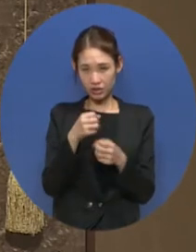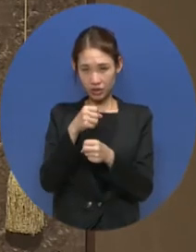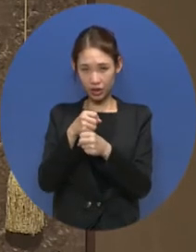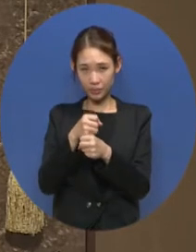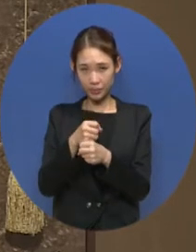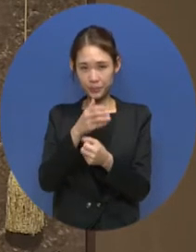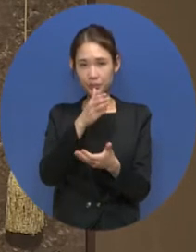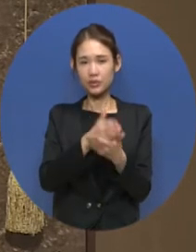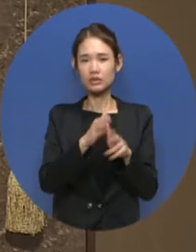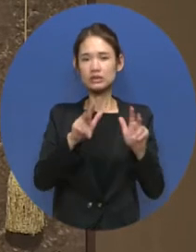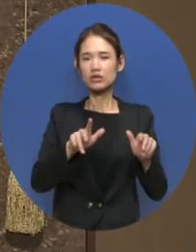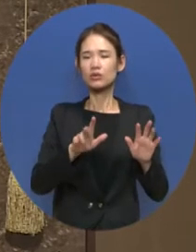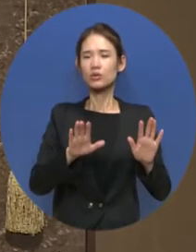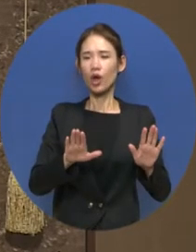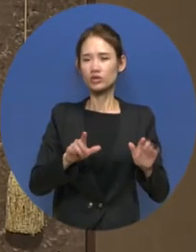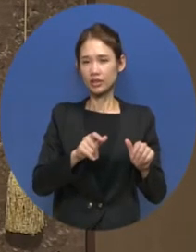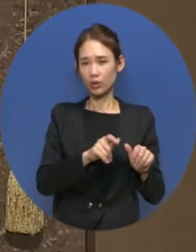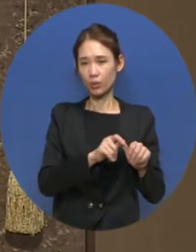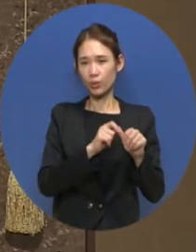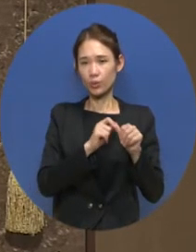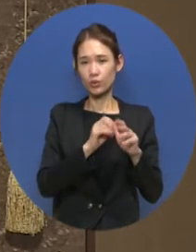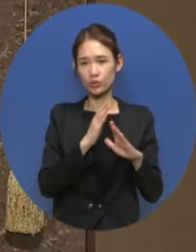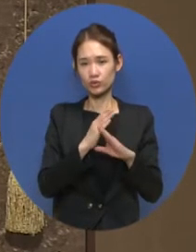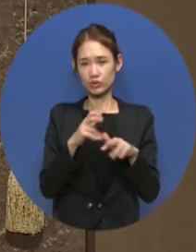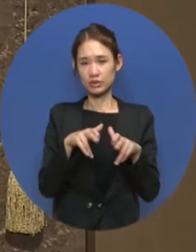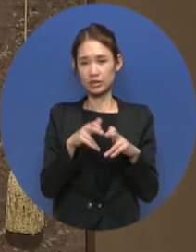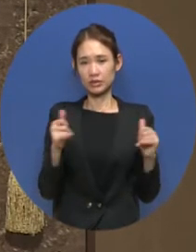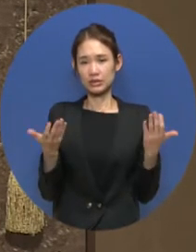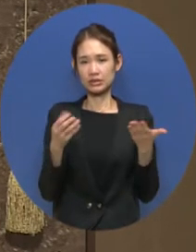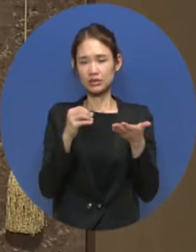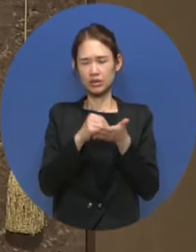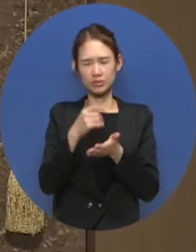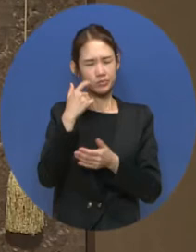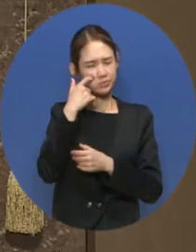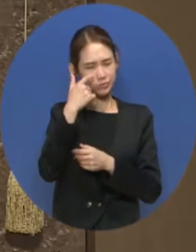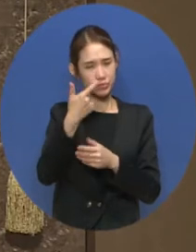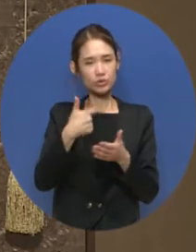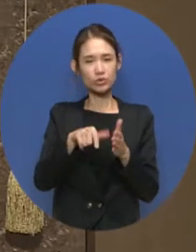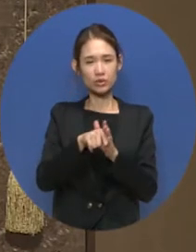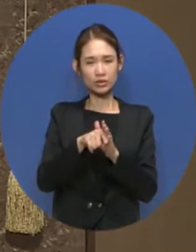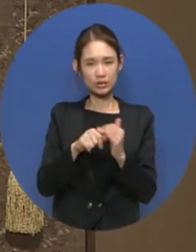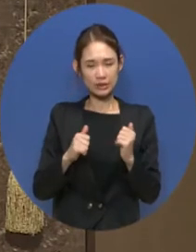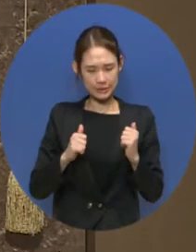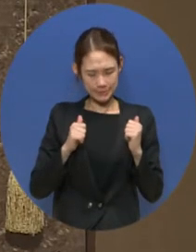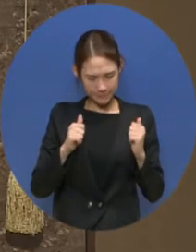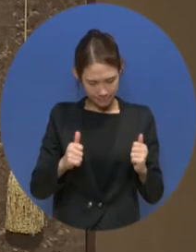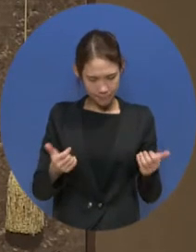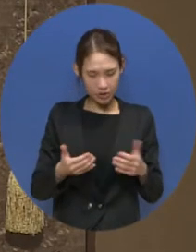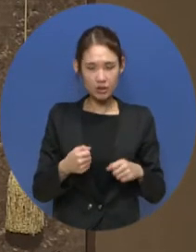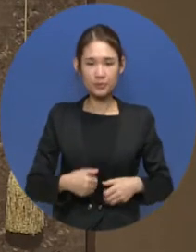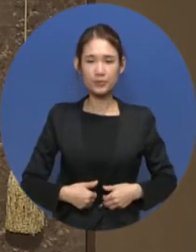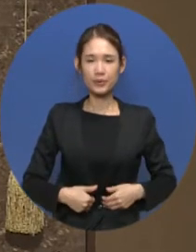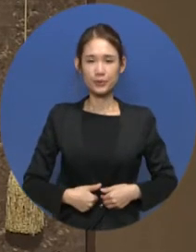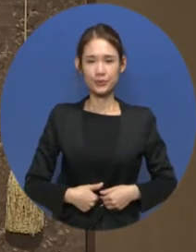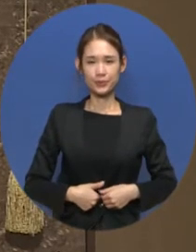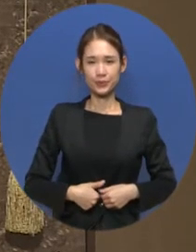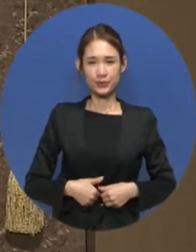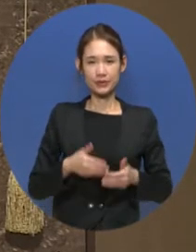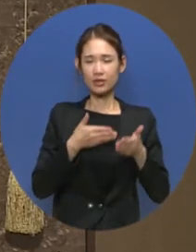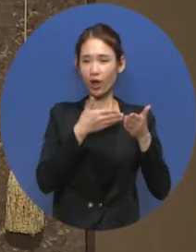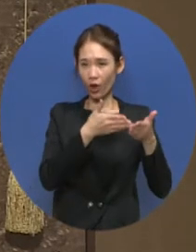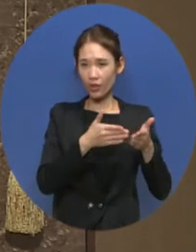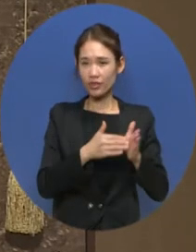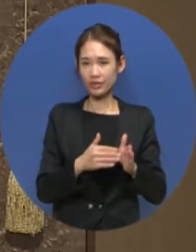지금 현재 고용되어 있는 이 장애인분들의 일자리 유지를 위해서도 좀 힘을 써야 되지 네. 않겠는가라고 하는 예. 부분들을 좀